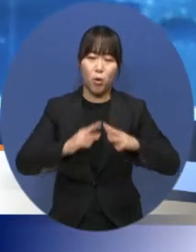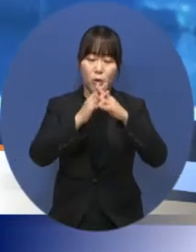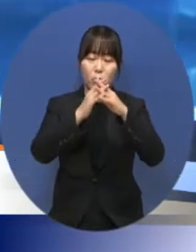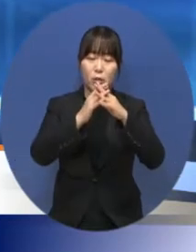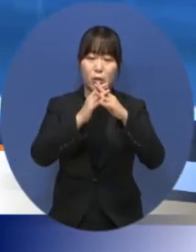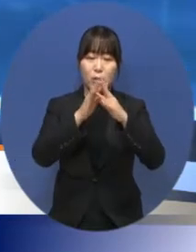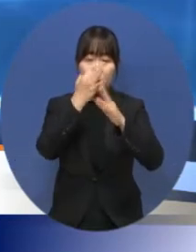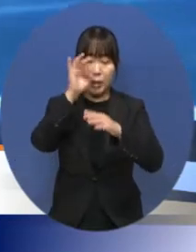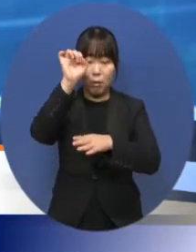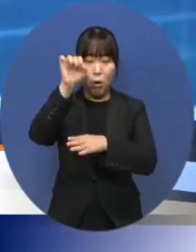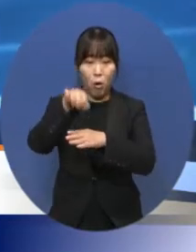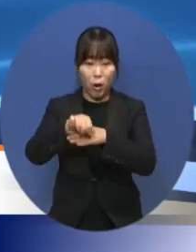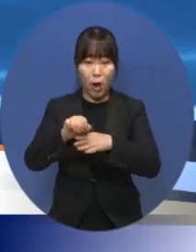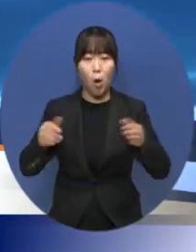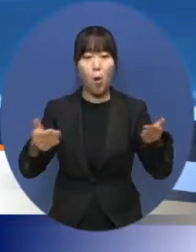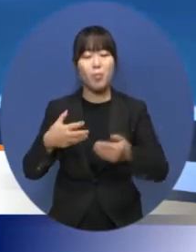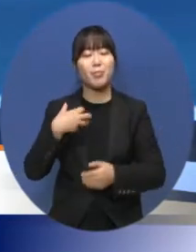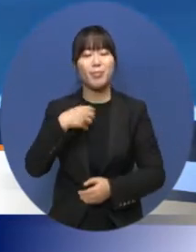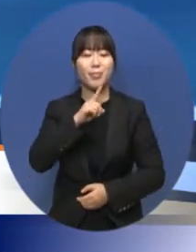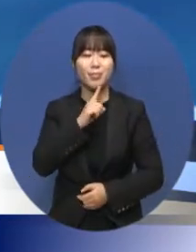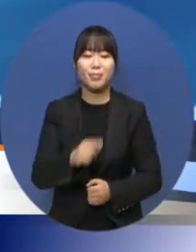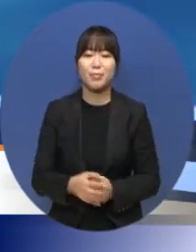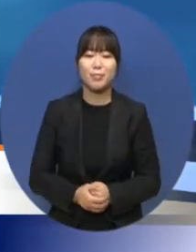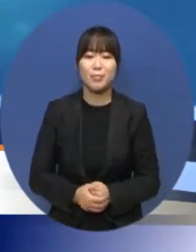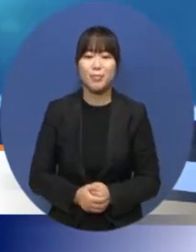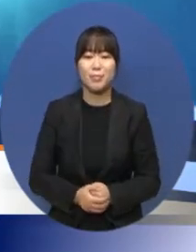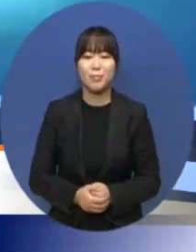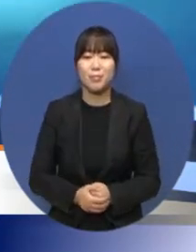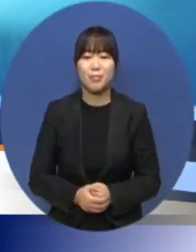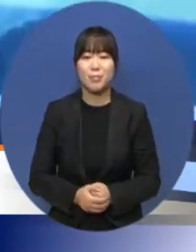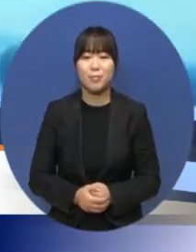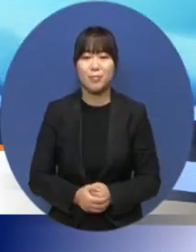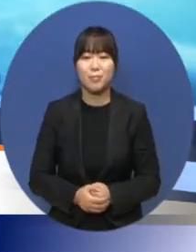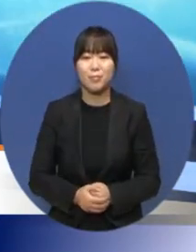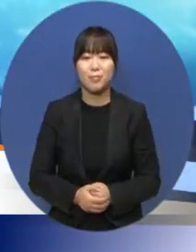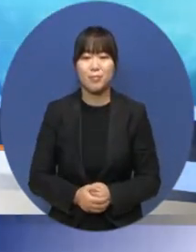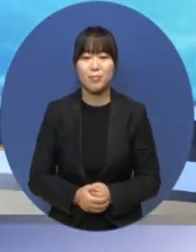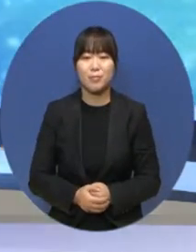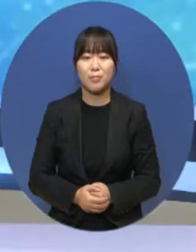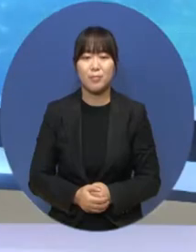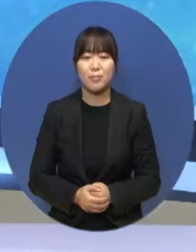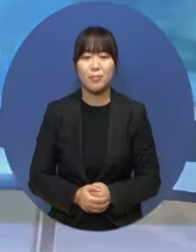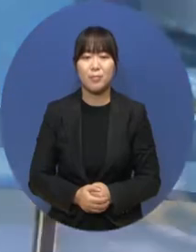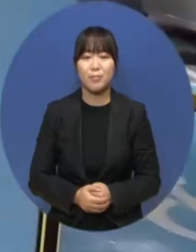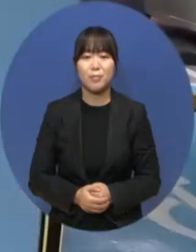인허가 업무를 처리한 것으로 나타났습니다. 이영춘 기자가 보도합니다.